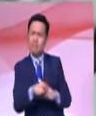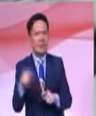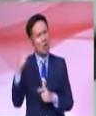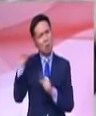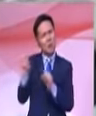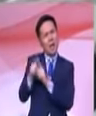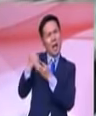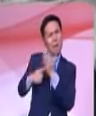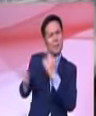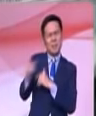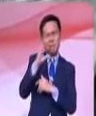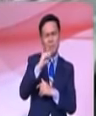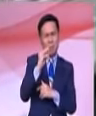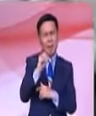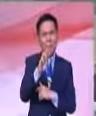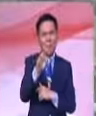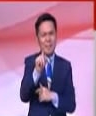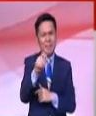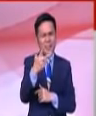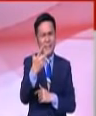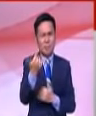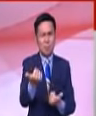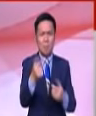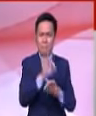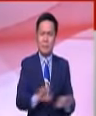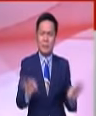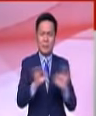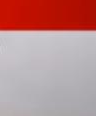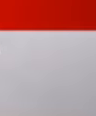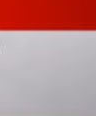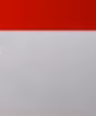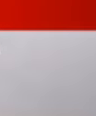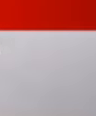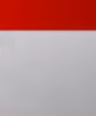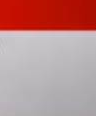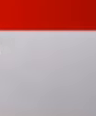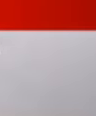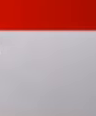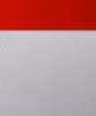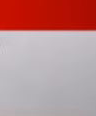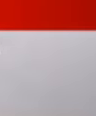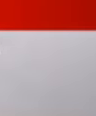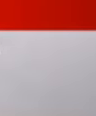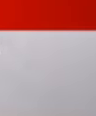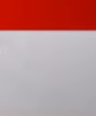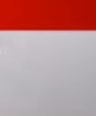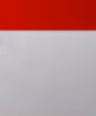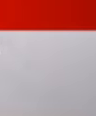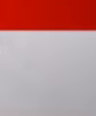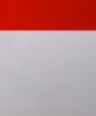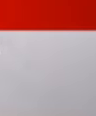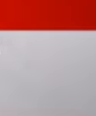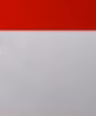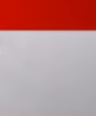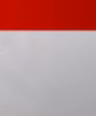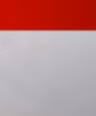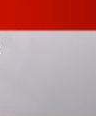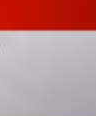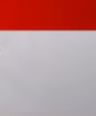MRT3. Mobiliti yang cekap akan menjadikan Kuala Lumpur lebih aktif dari segi komersial. Ketika ini, mobiliti sedia ada masih